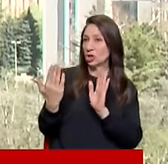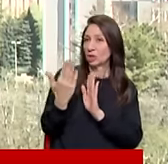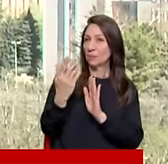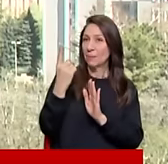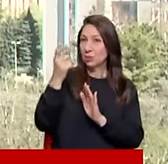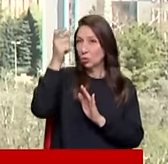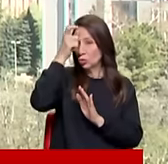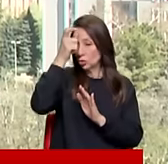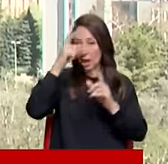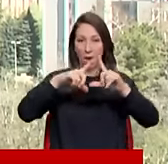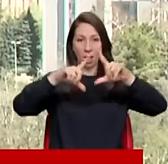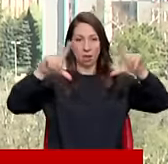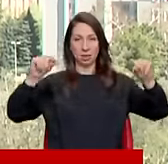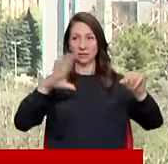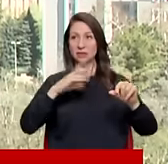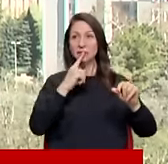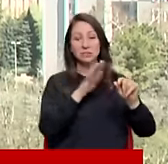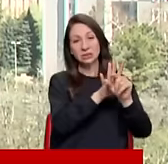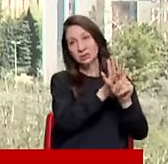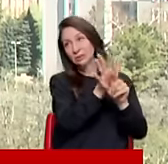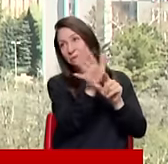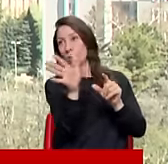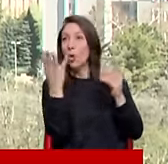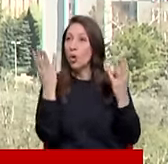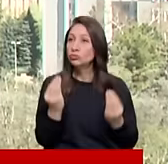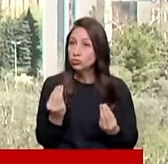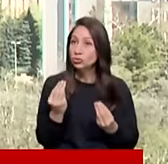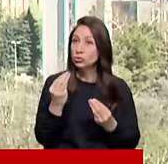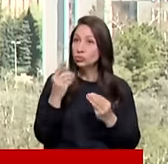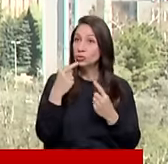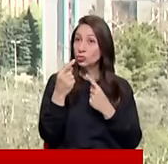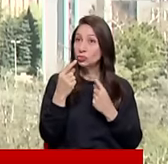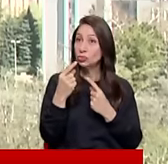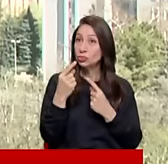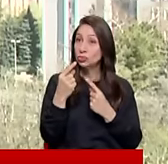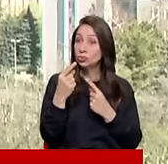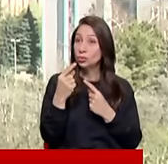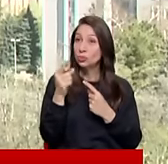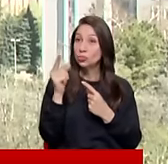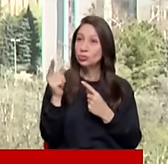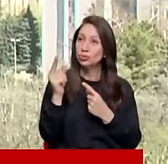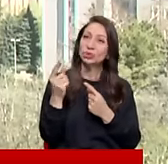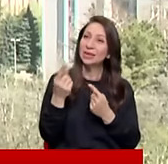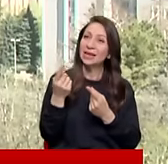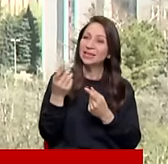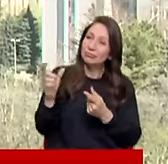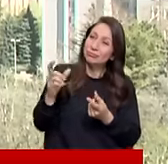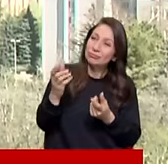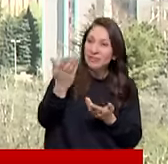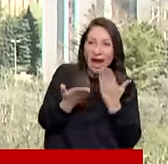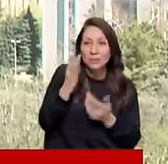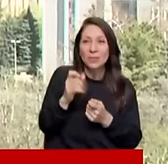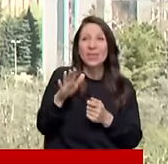bir Türkiye haritası var. Kırmızıya boyanmış bir Türkiye haritasından söz ediyoruz. Çok güzel. Şimdi bunu da değerlendirin o zaman. Önce